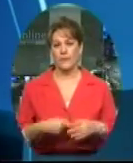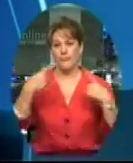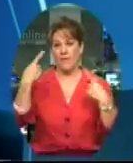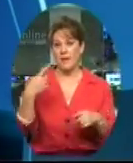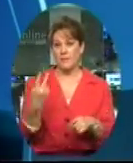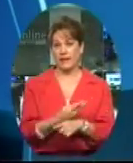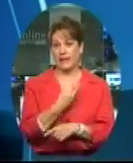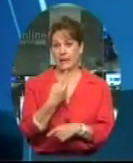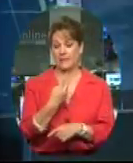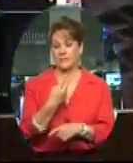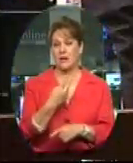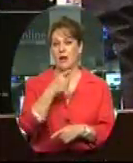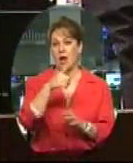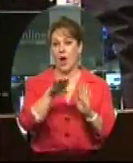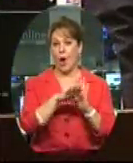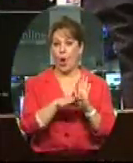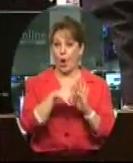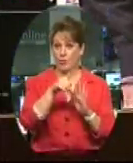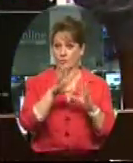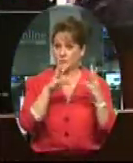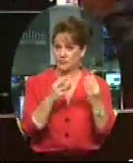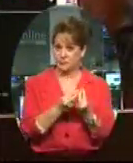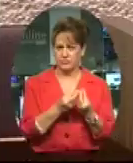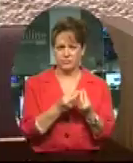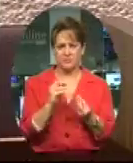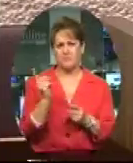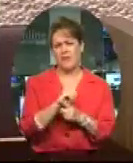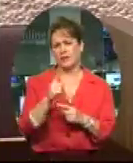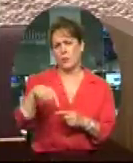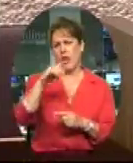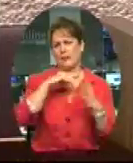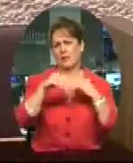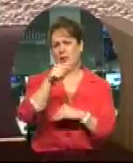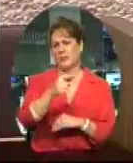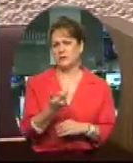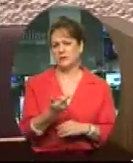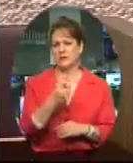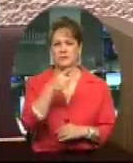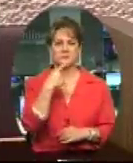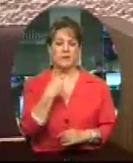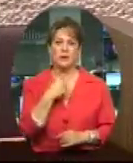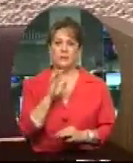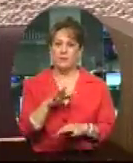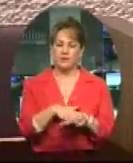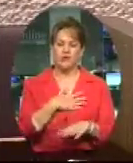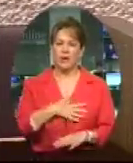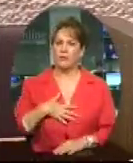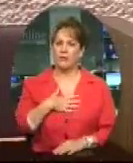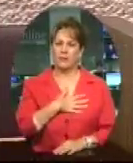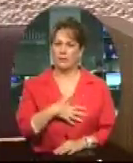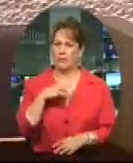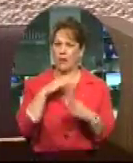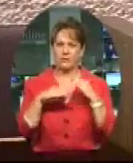שהחוק הזה מגיע לידי השלמה הייתה מביאה אותו לראש הכותרות. אני מרגישה מאוד מאוד לא בנוח לדון בנושא הזה בעיצומם